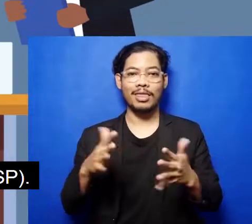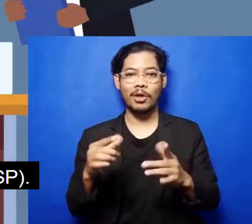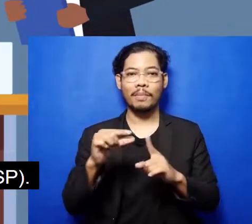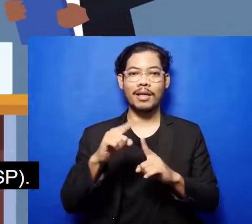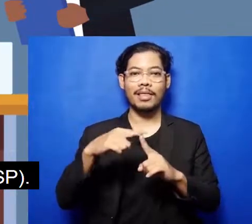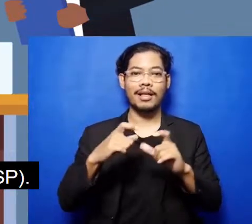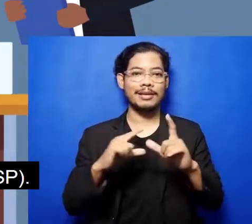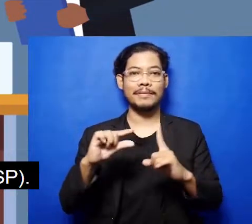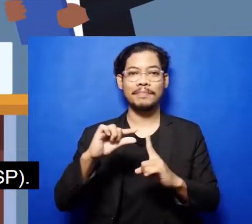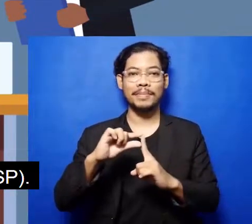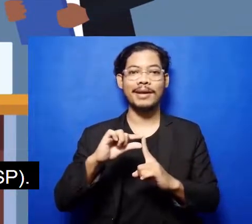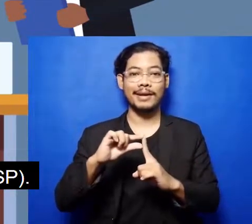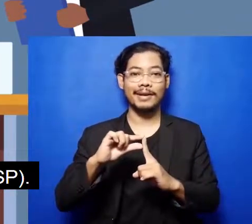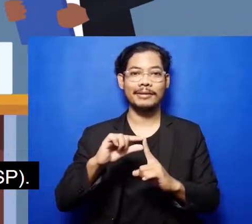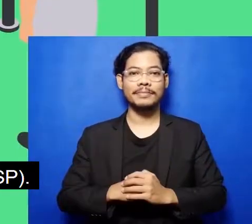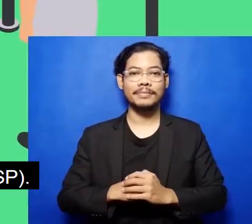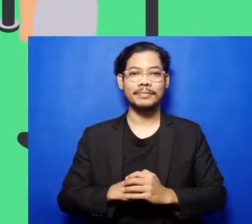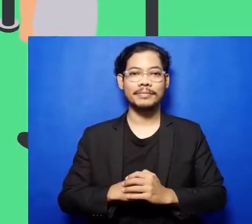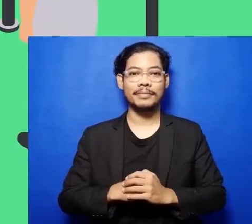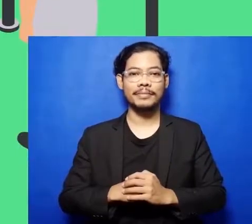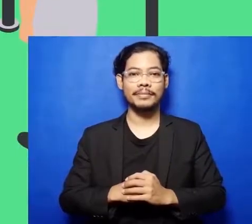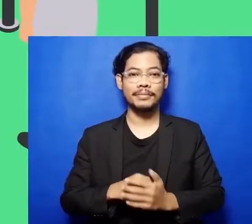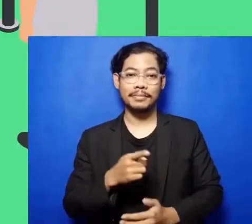terpadu satu pintu otabe PTSP.